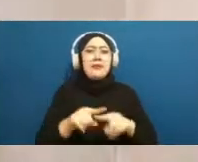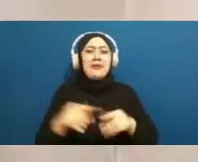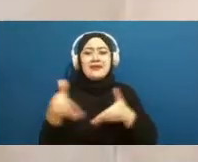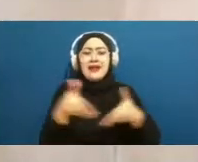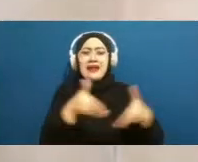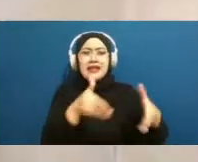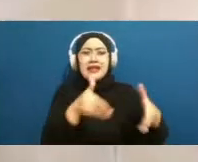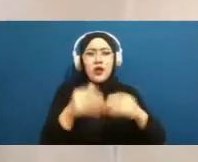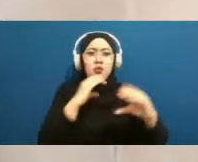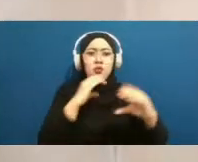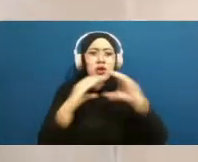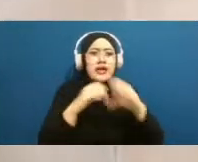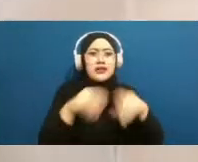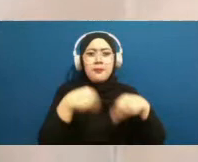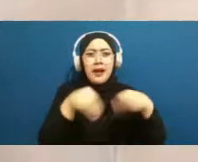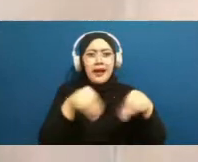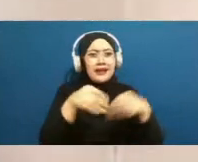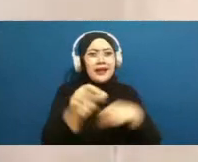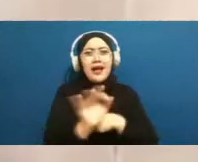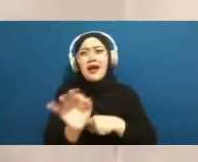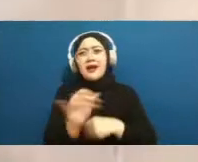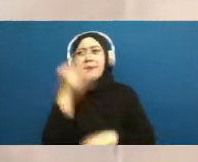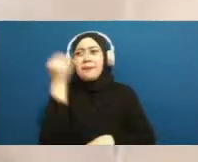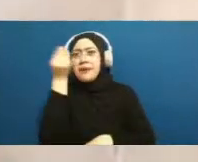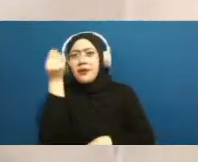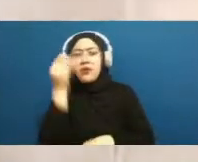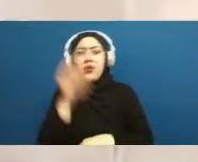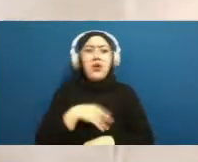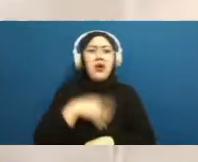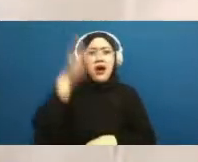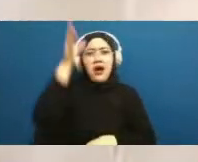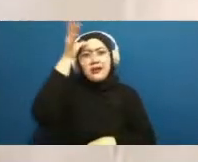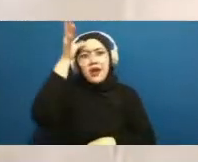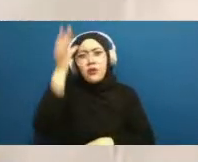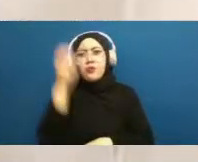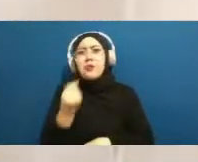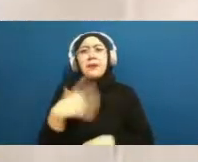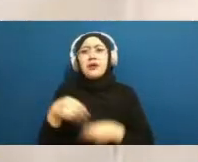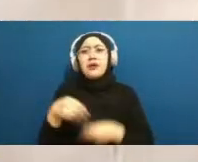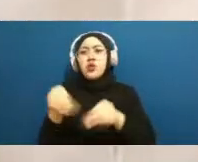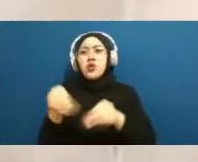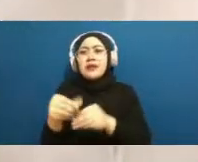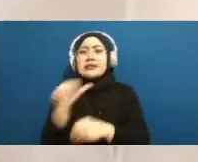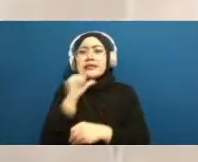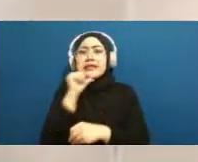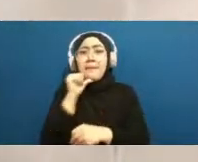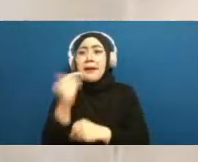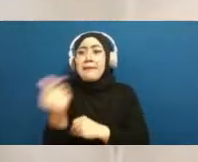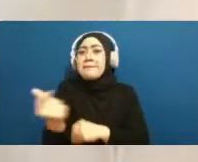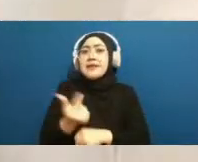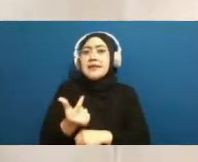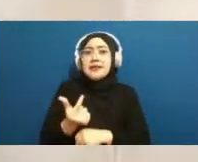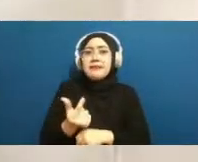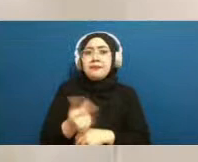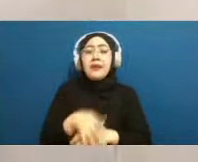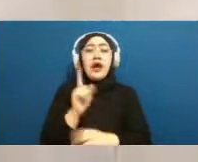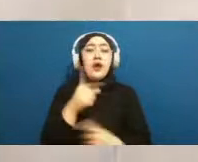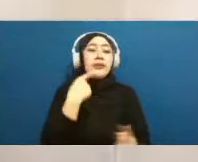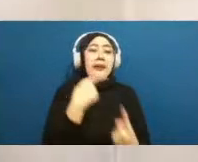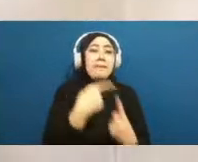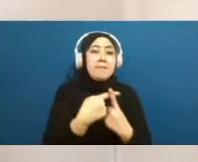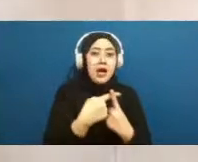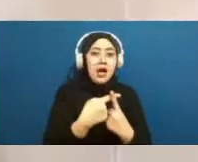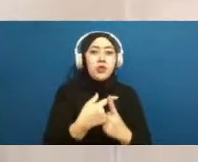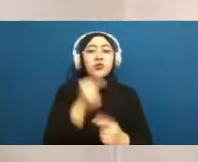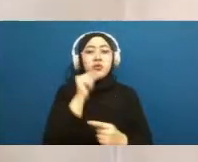ya. Artinya kita nggak tahu nih kita mau jual ke siapa. Nah, kalau misalnya kita menambahkan dana tersebut melulu